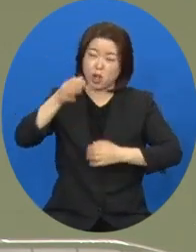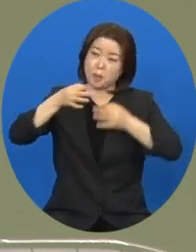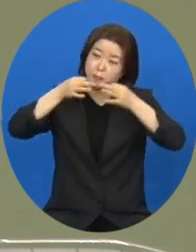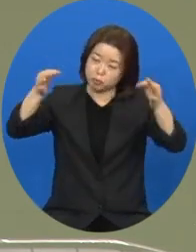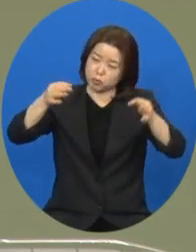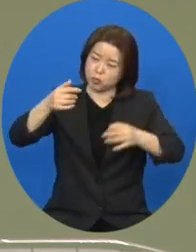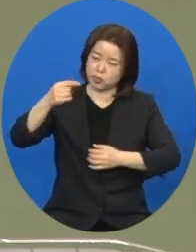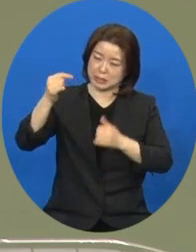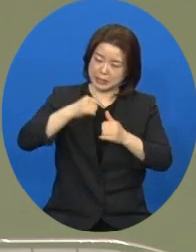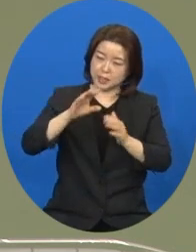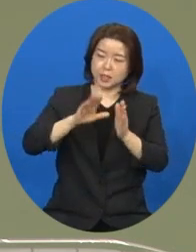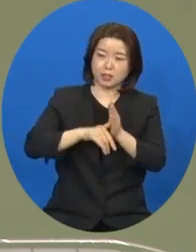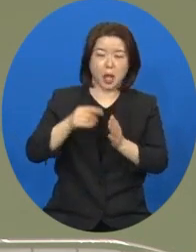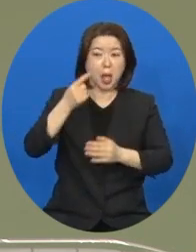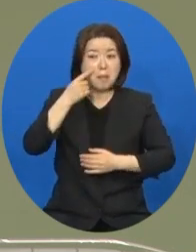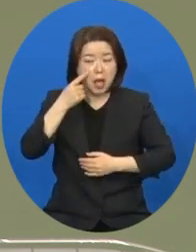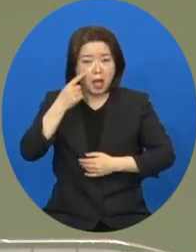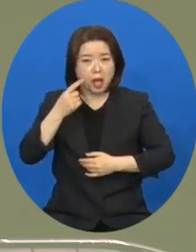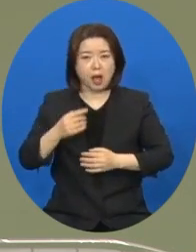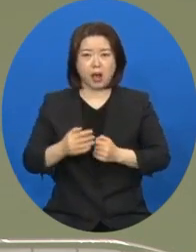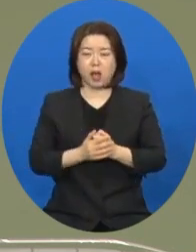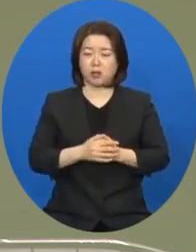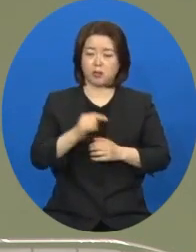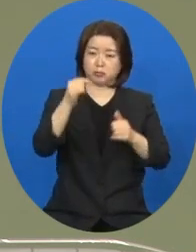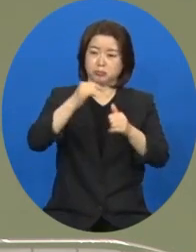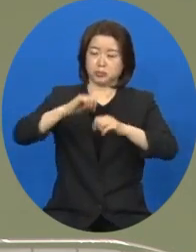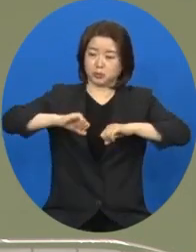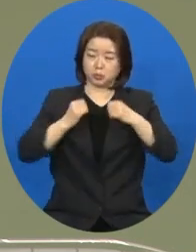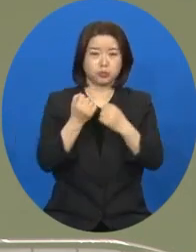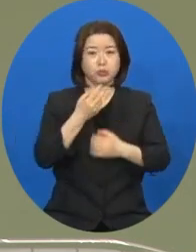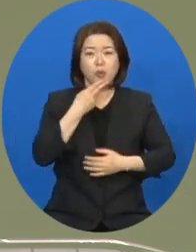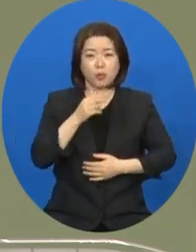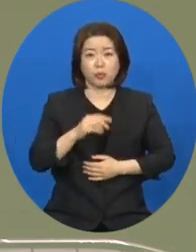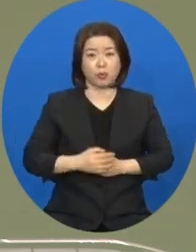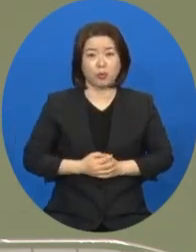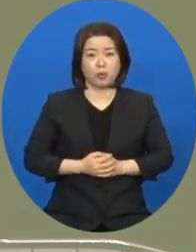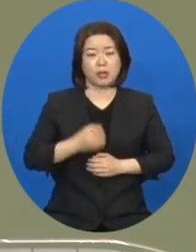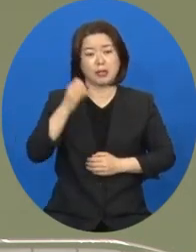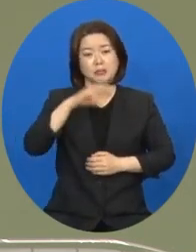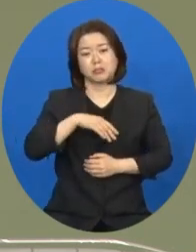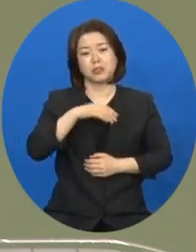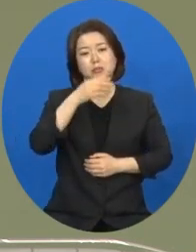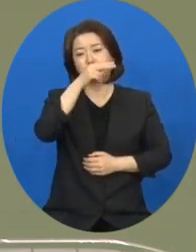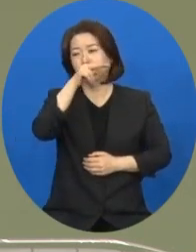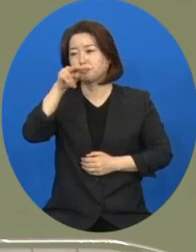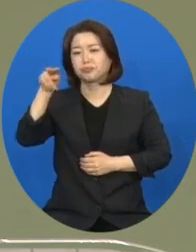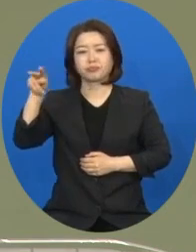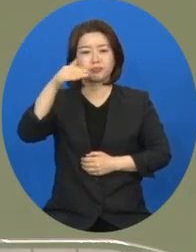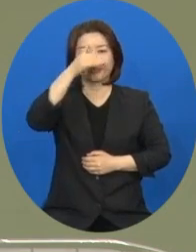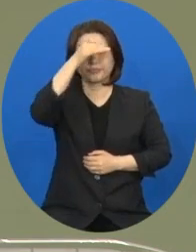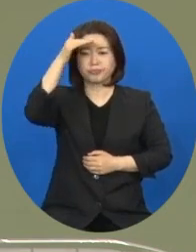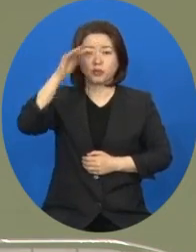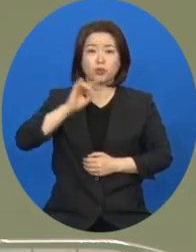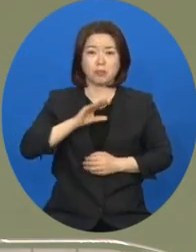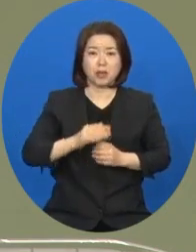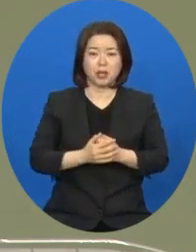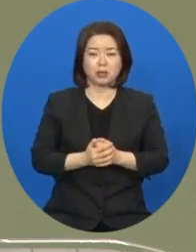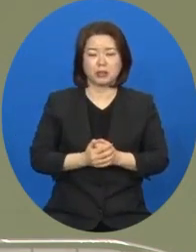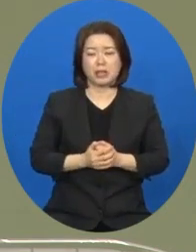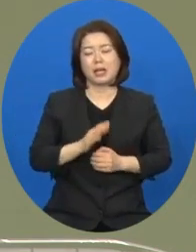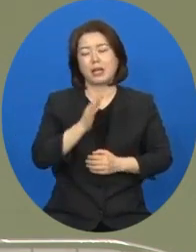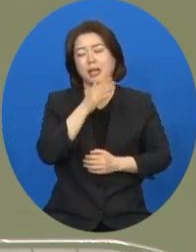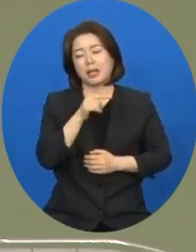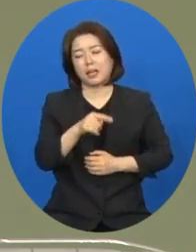부르짖고 자기는 하나도 시키는 대로 한 게 없더래. 그냥 구경만 한 거지. 이래가지고는 무슨